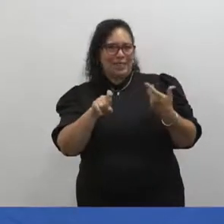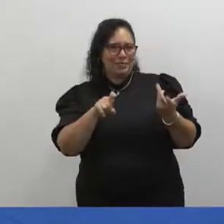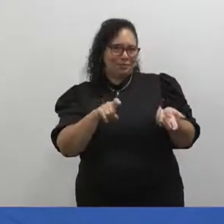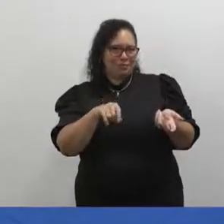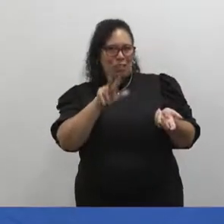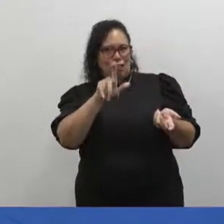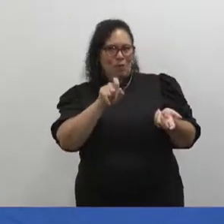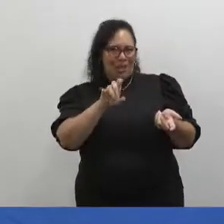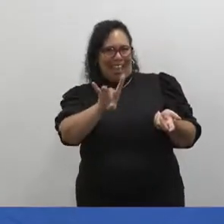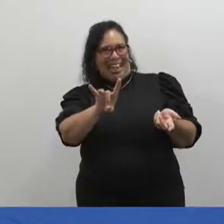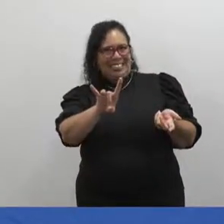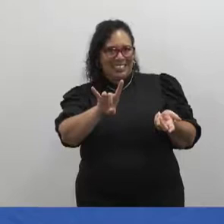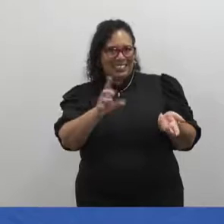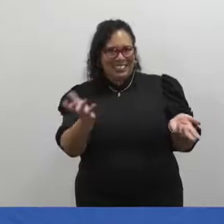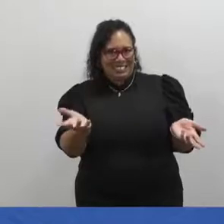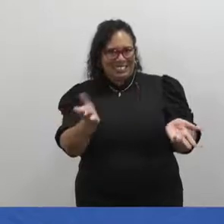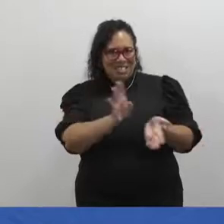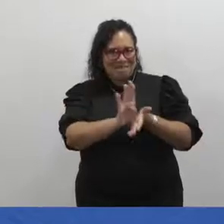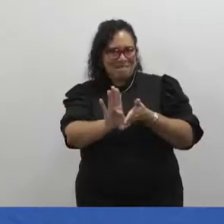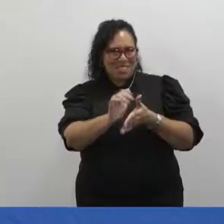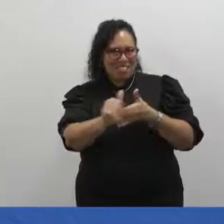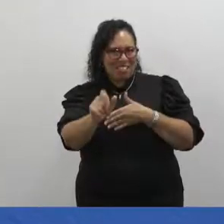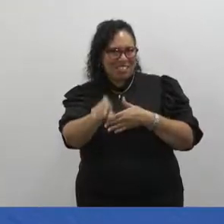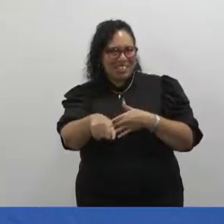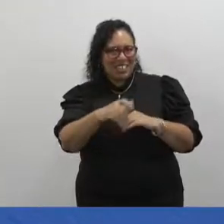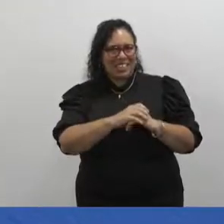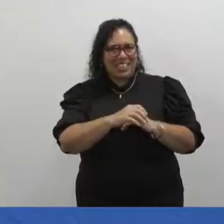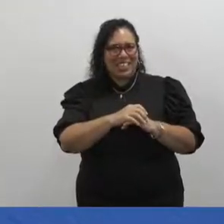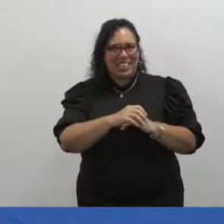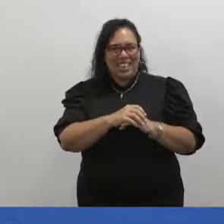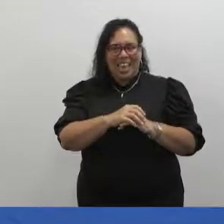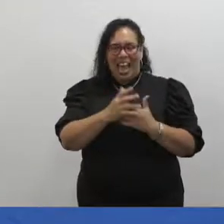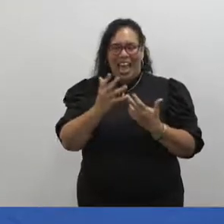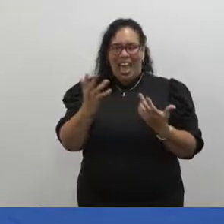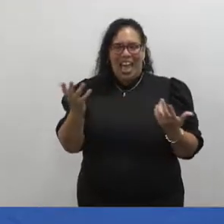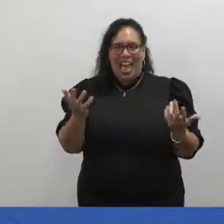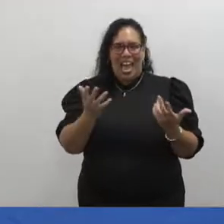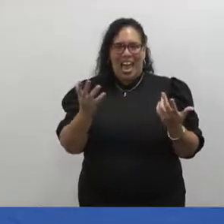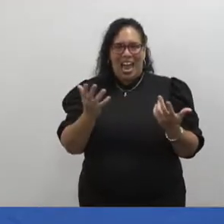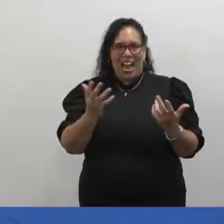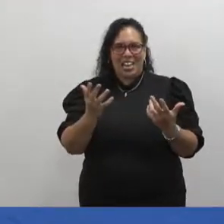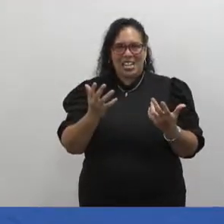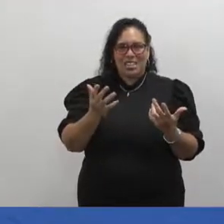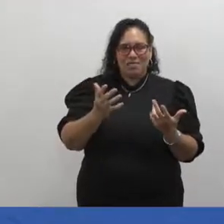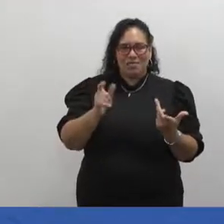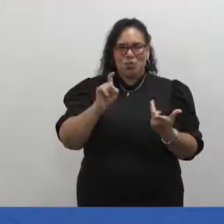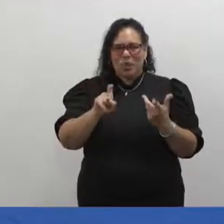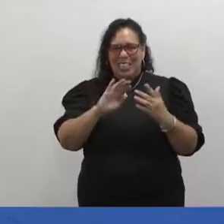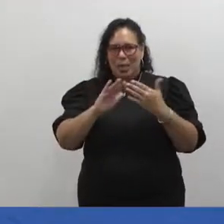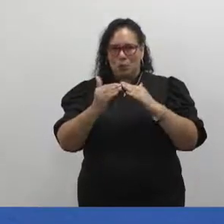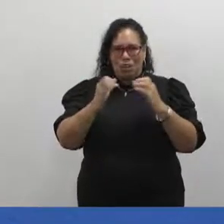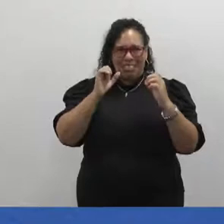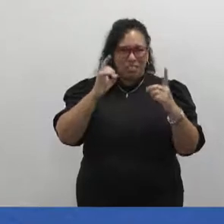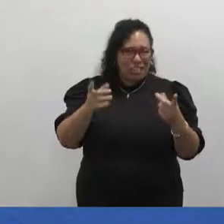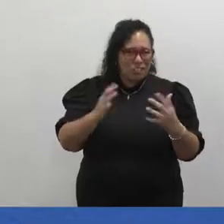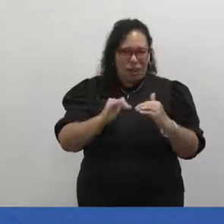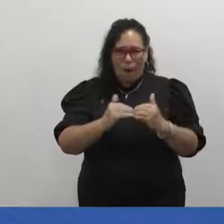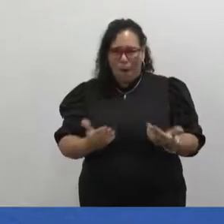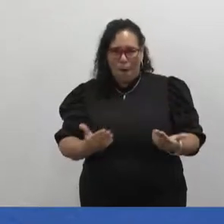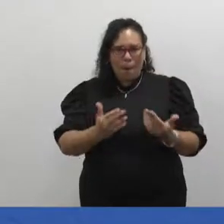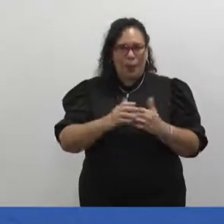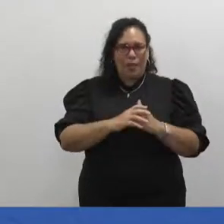sang song kia sang song cần lại đại dương trời cá đang bị đo sự vật đang nô